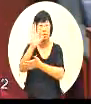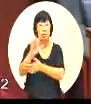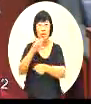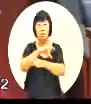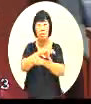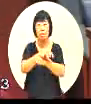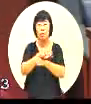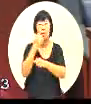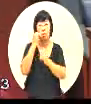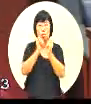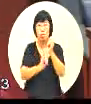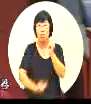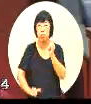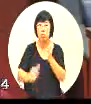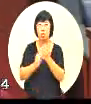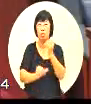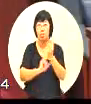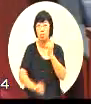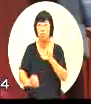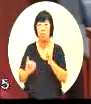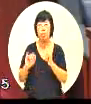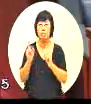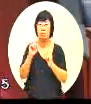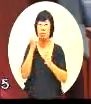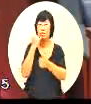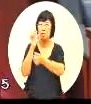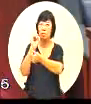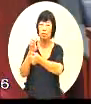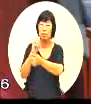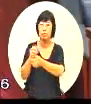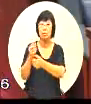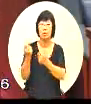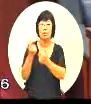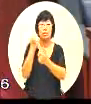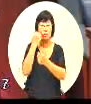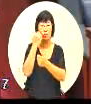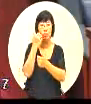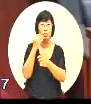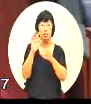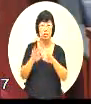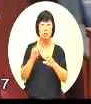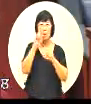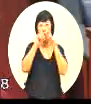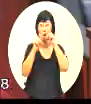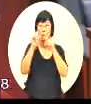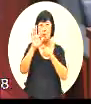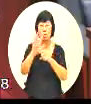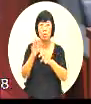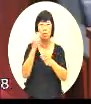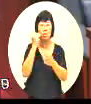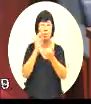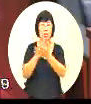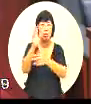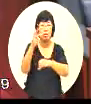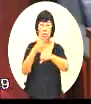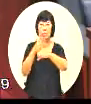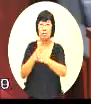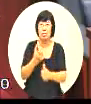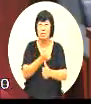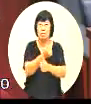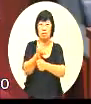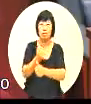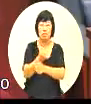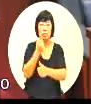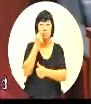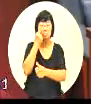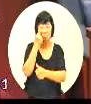代。如果南京马所做的决定都是会污染甚至超过我们未来技术所能控制的，那